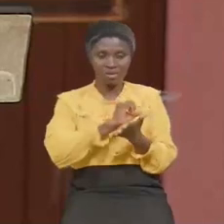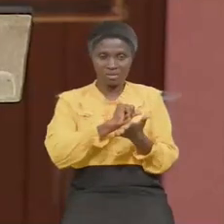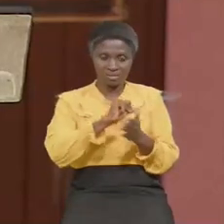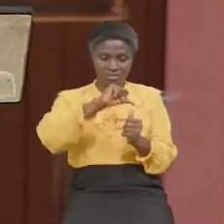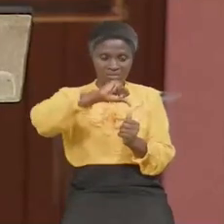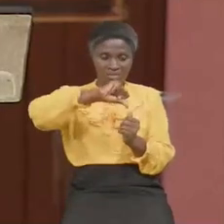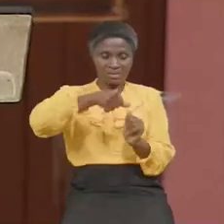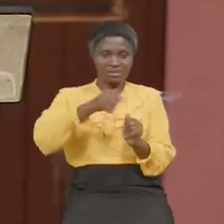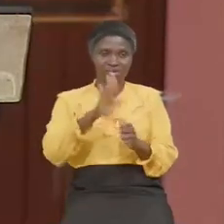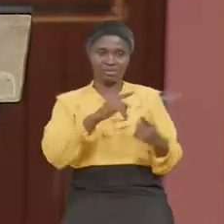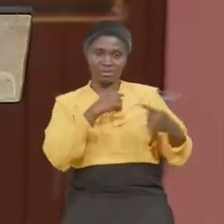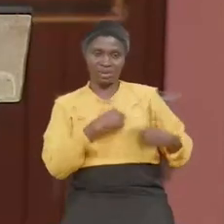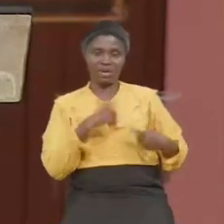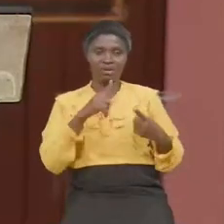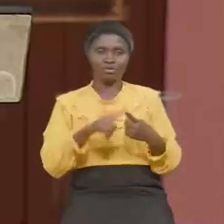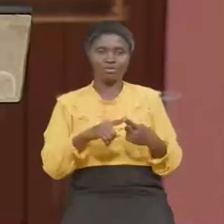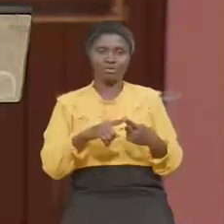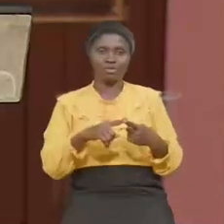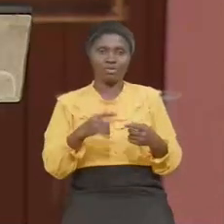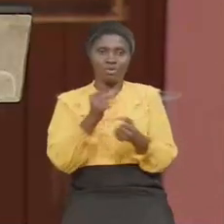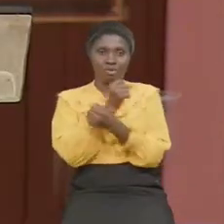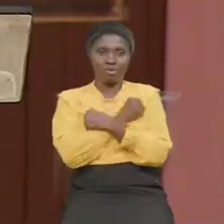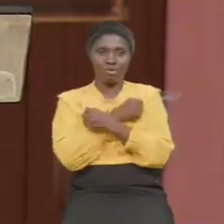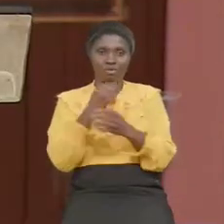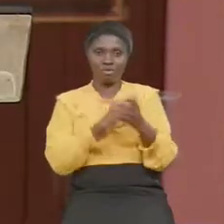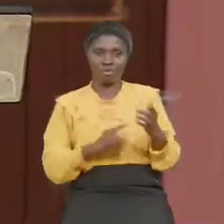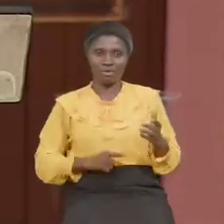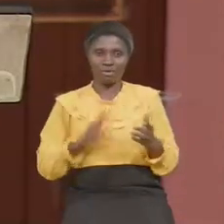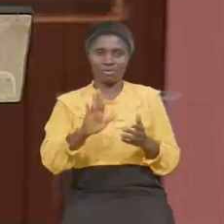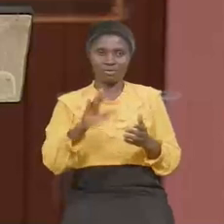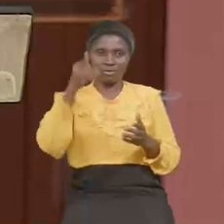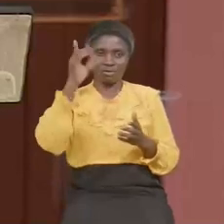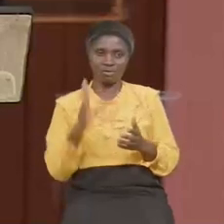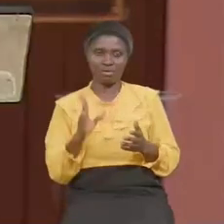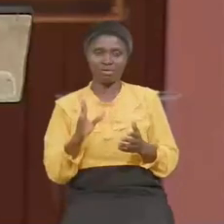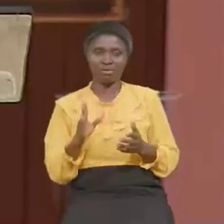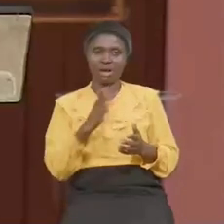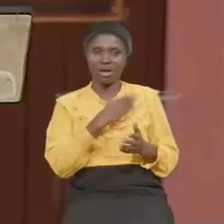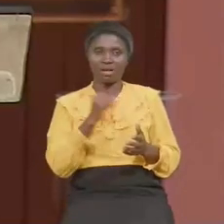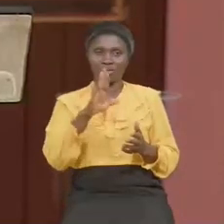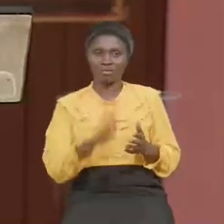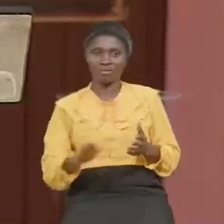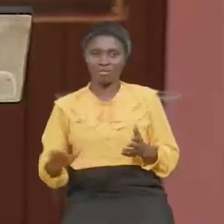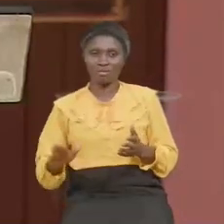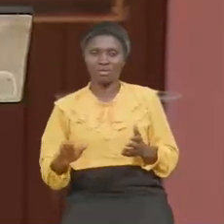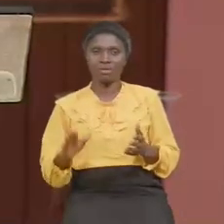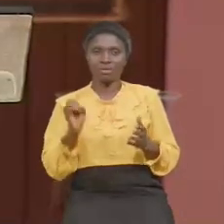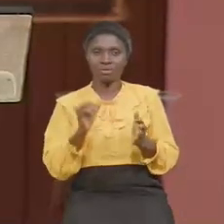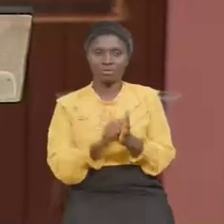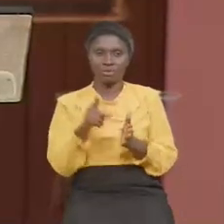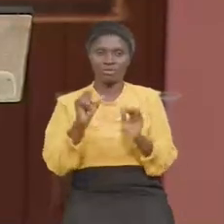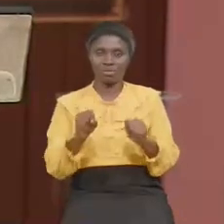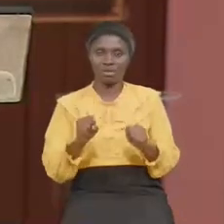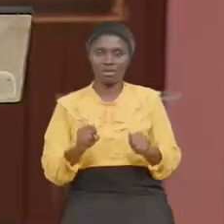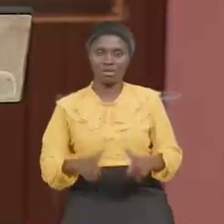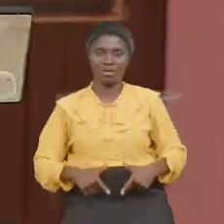Et tu aimeras l'Éternel ton Dieu de tout ton cœur, de toute ton âme, afin que tu vives. Et dans le Nouveau